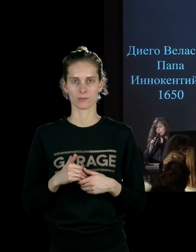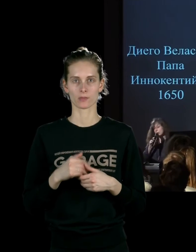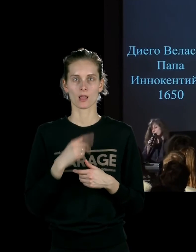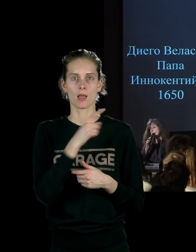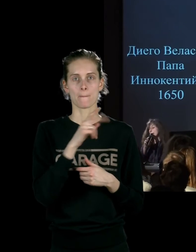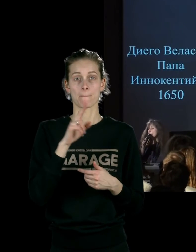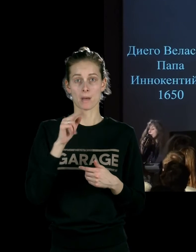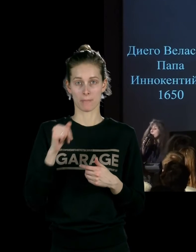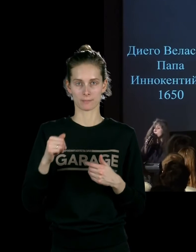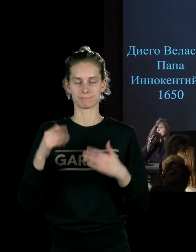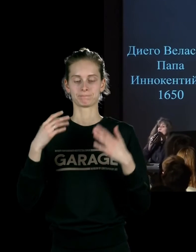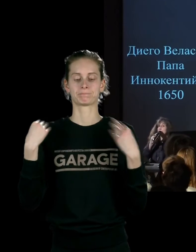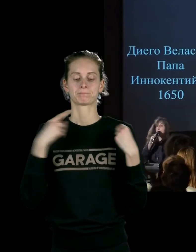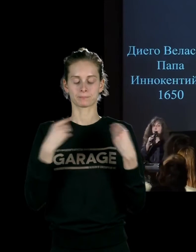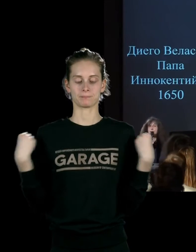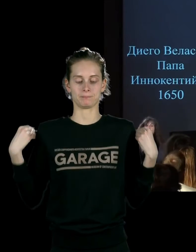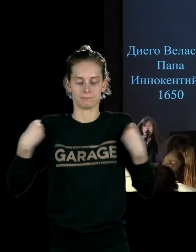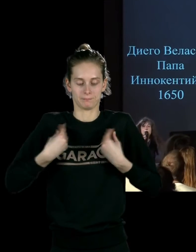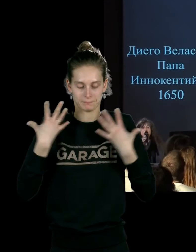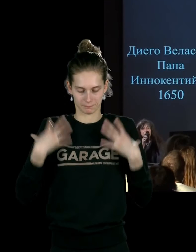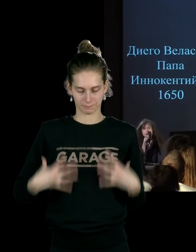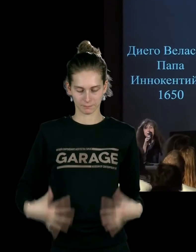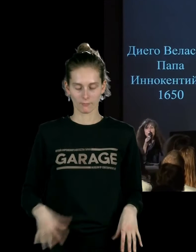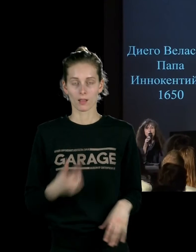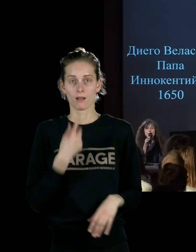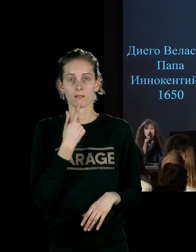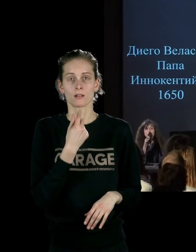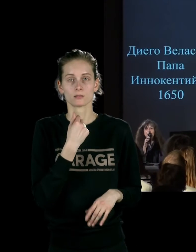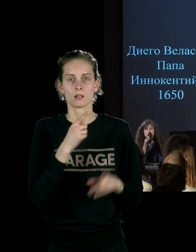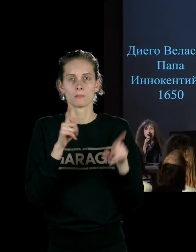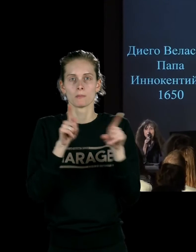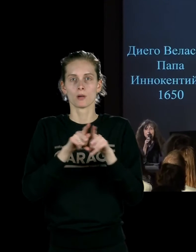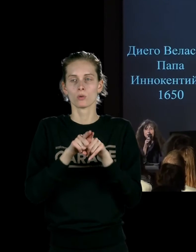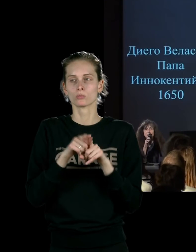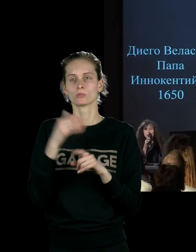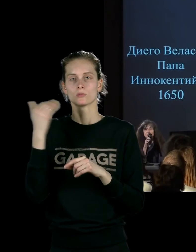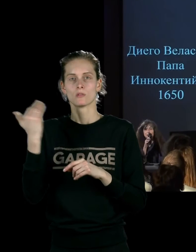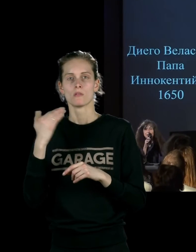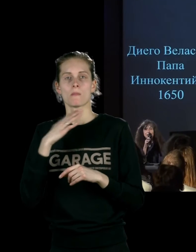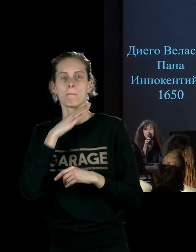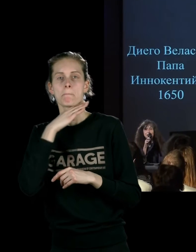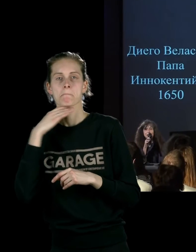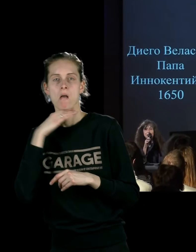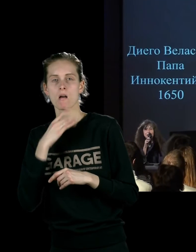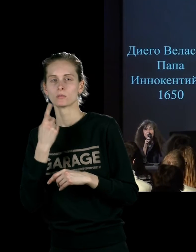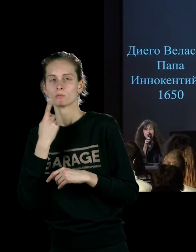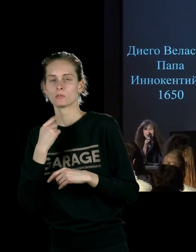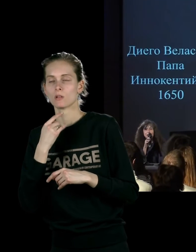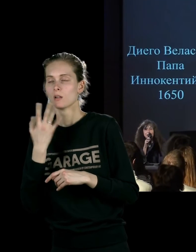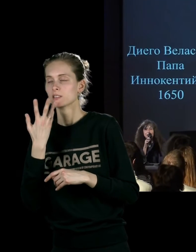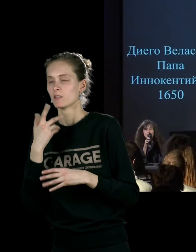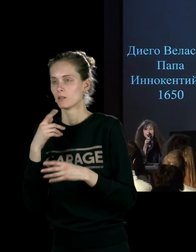облачения папы, есть те самые оттенки мяса со скотобойни, которые так завораживали Бэкона.